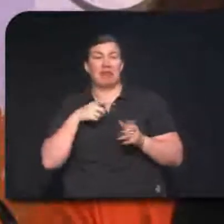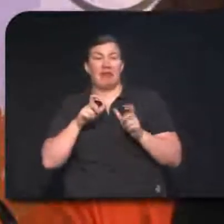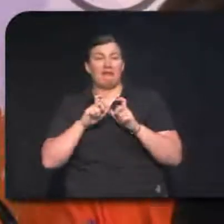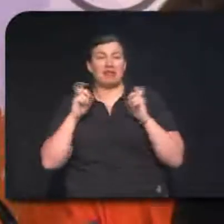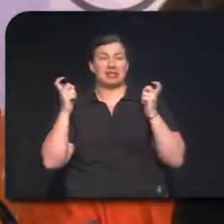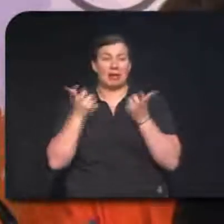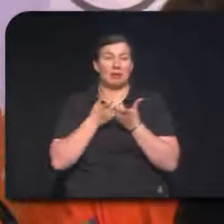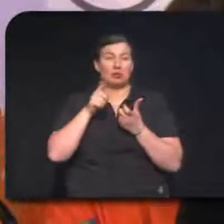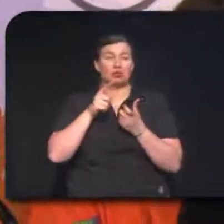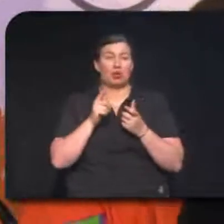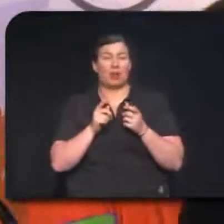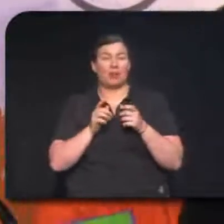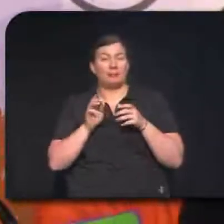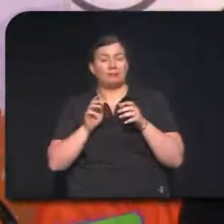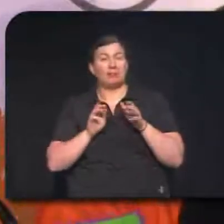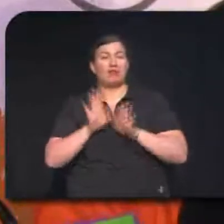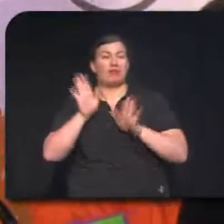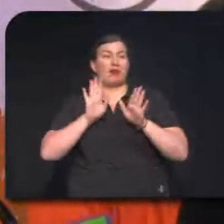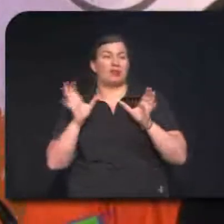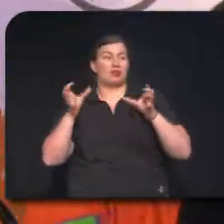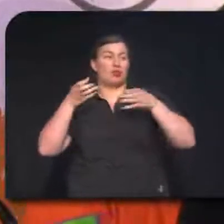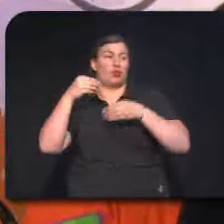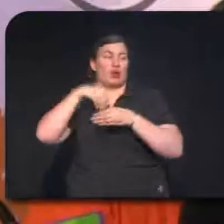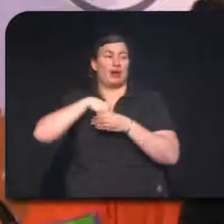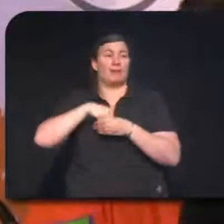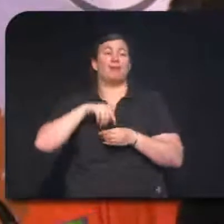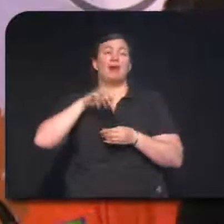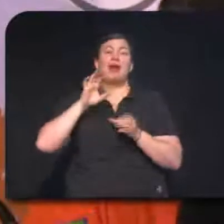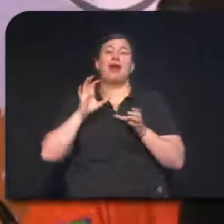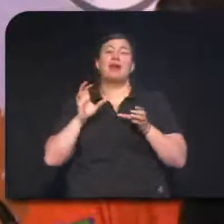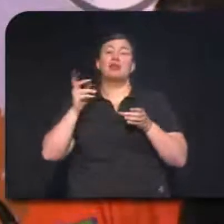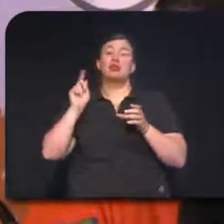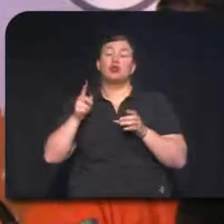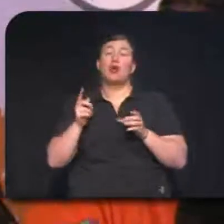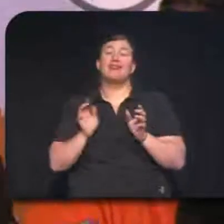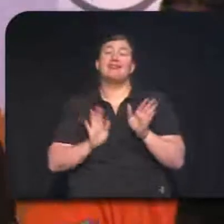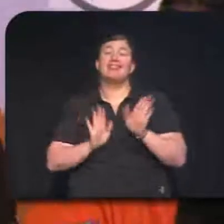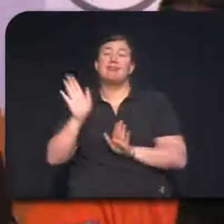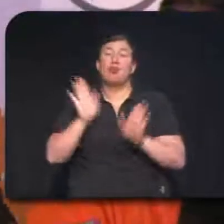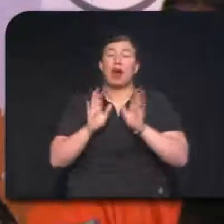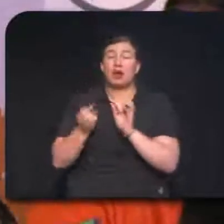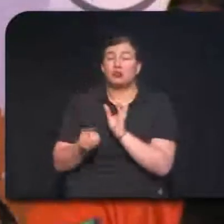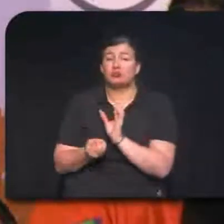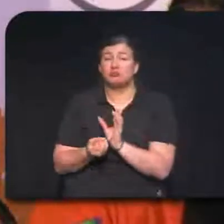diese Verfassung soll demokratisch entstehen soll die Bürger beteiligen